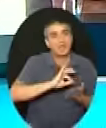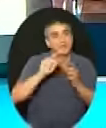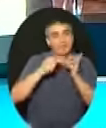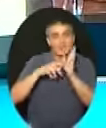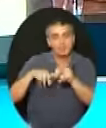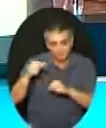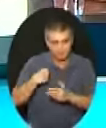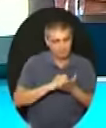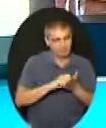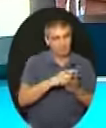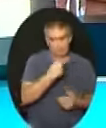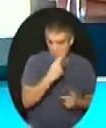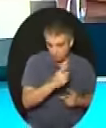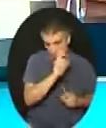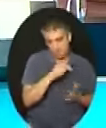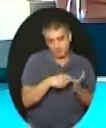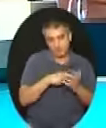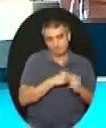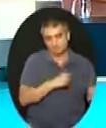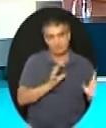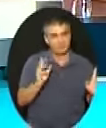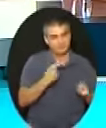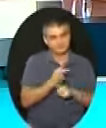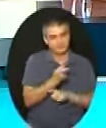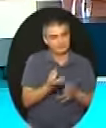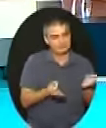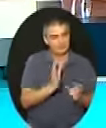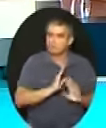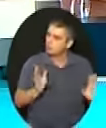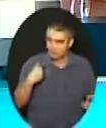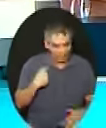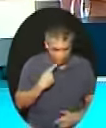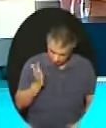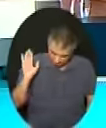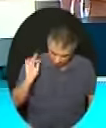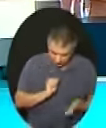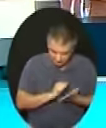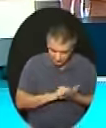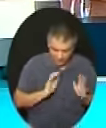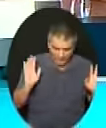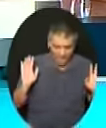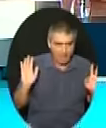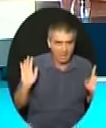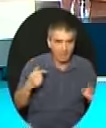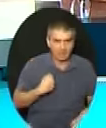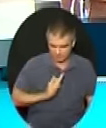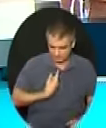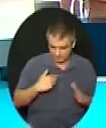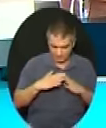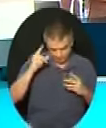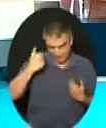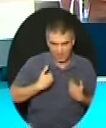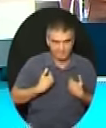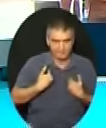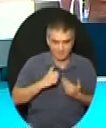המתנחלים, אז כתבתי להם אוטומט כזה דבר, אולי זה בגלל השמאלנים, כציניות. לא היה, גינית חס וחלילה. אני תל אביבי בעצמי, אגב. אבל